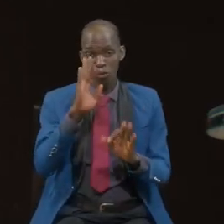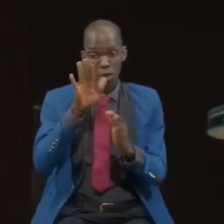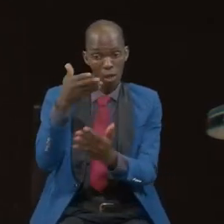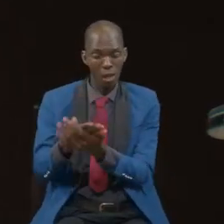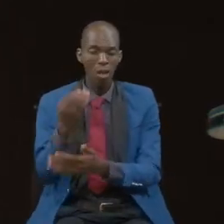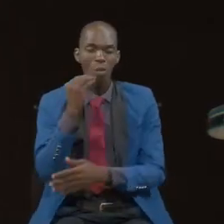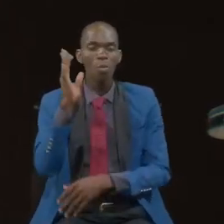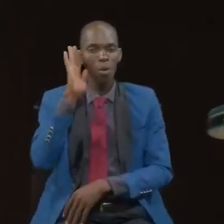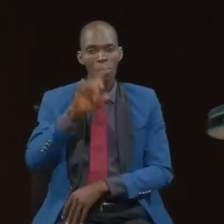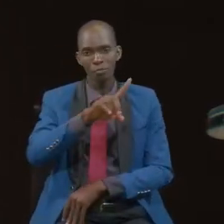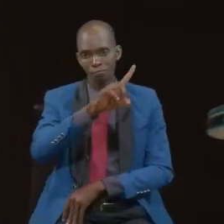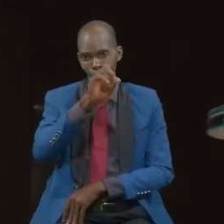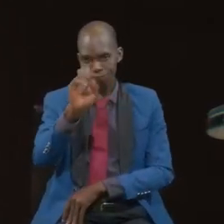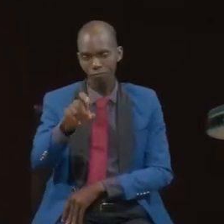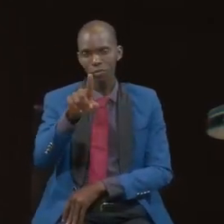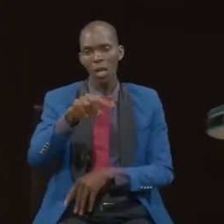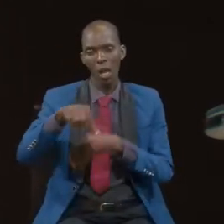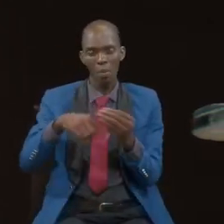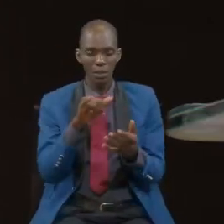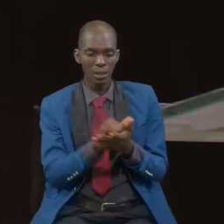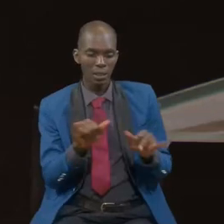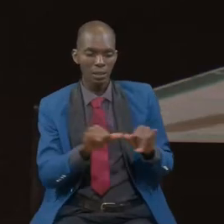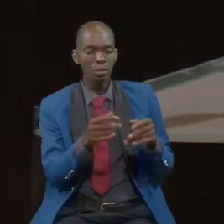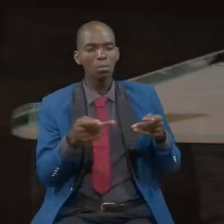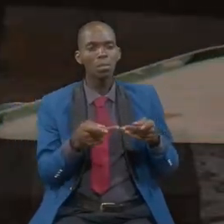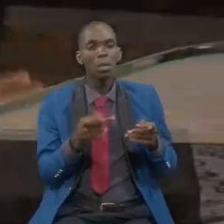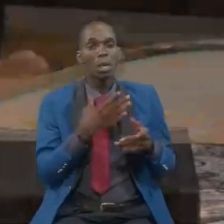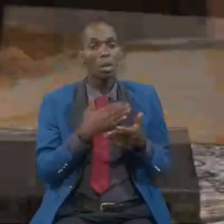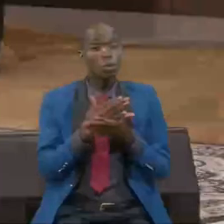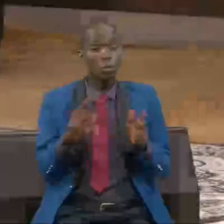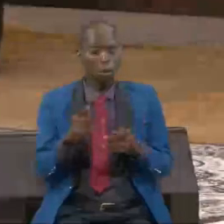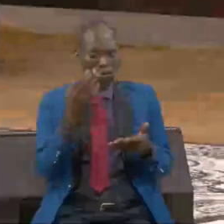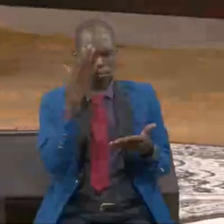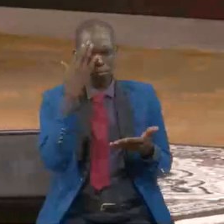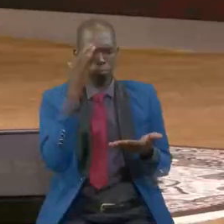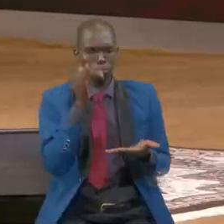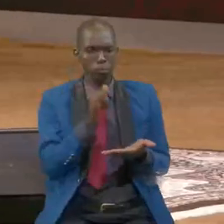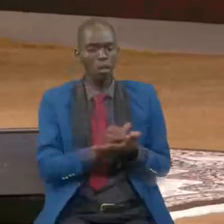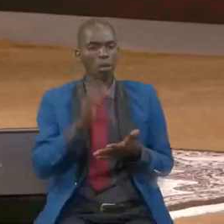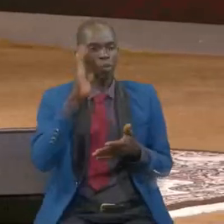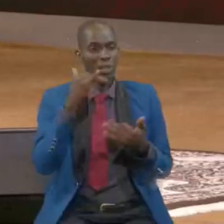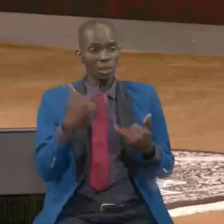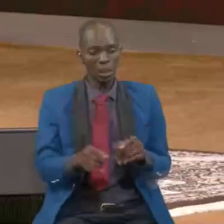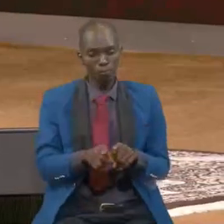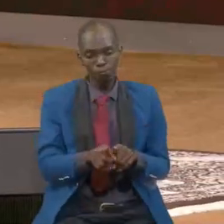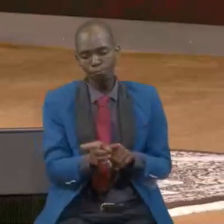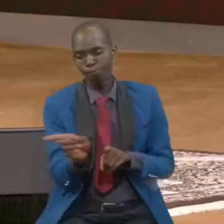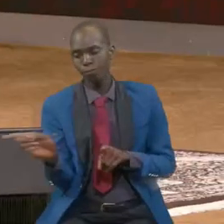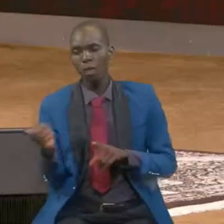vais all poser la question il y a des gens et ils vont dévier de l'interprétation